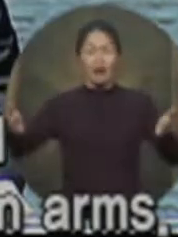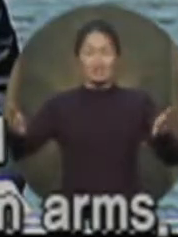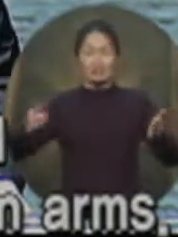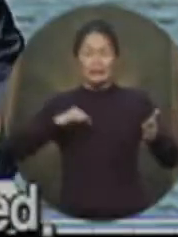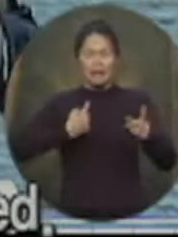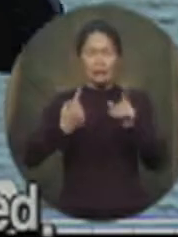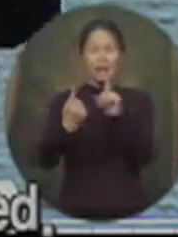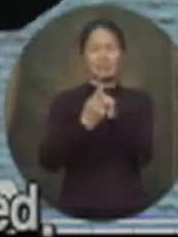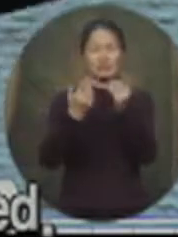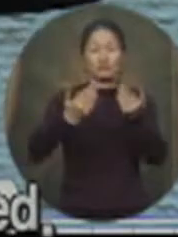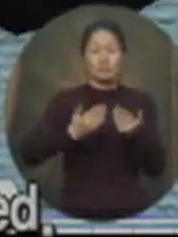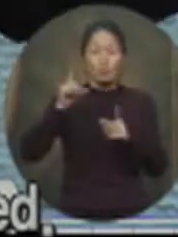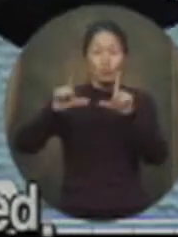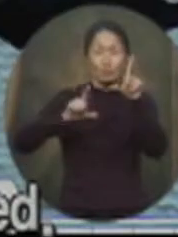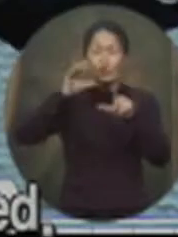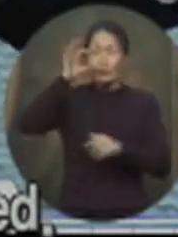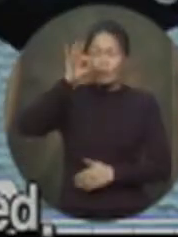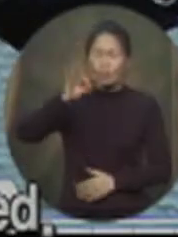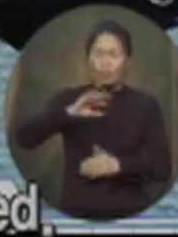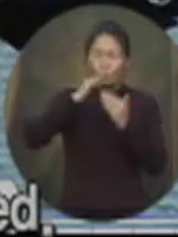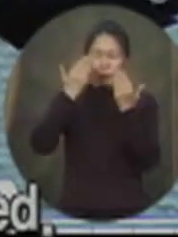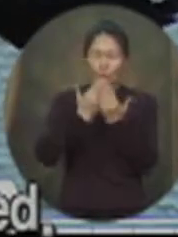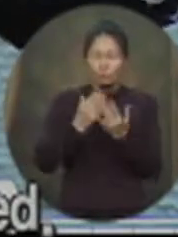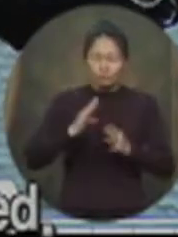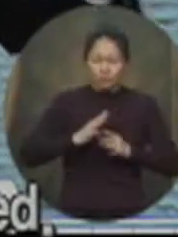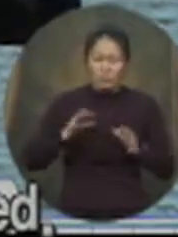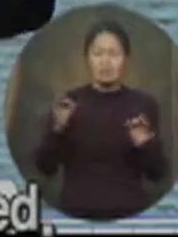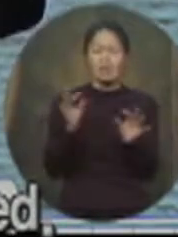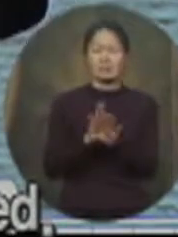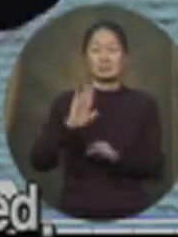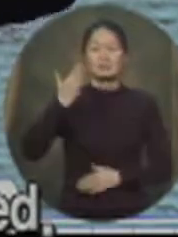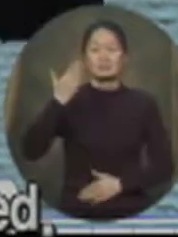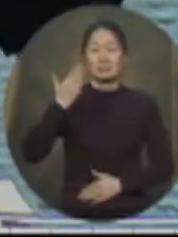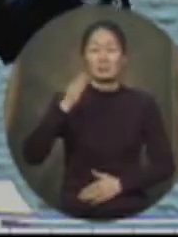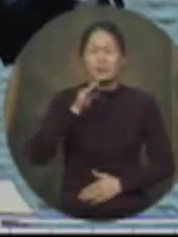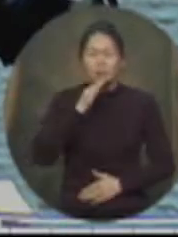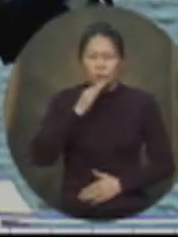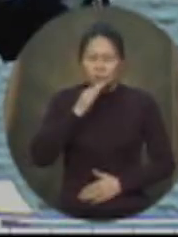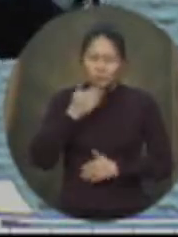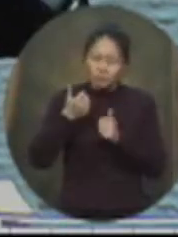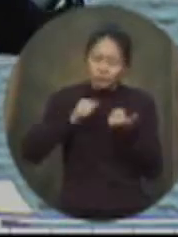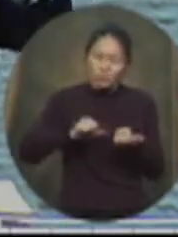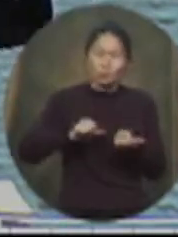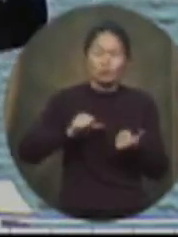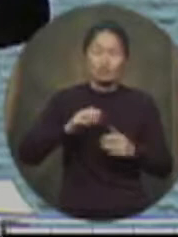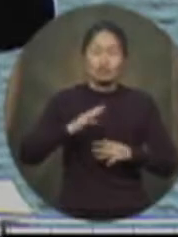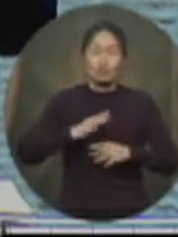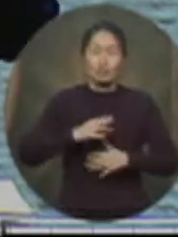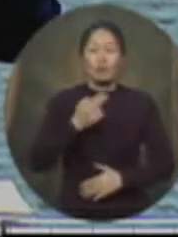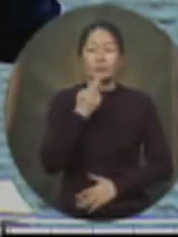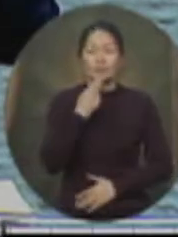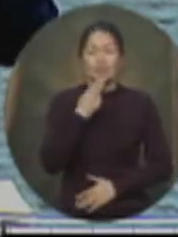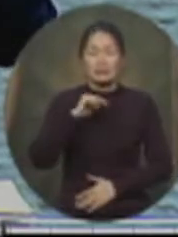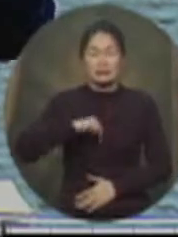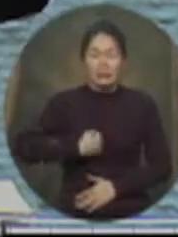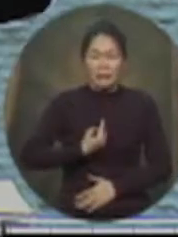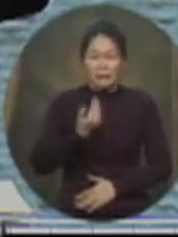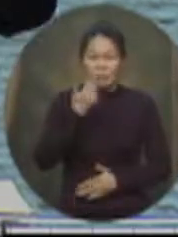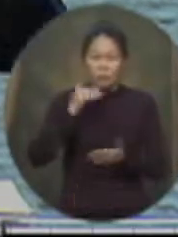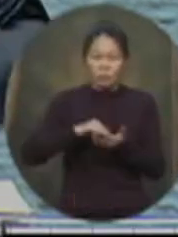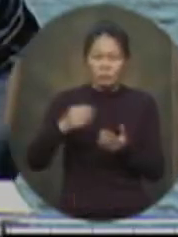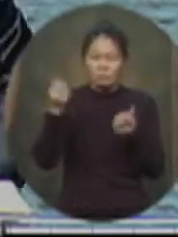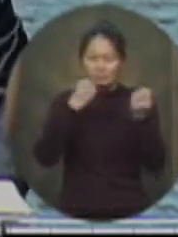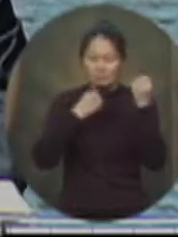그는 모든 두려움이 다 사라졌어요 그리고 죽는 것도 두렵지 않았어 자기에게 돌 던지는 자를 위해